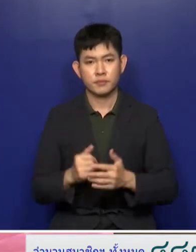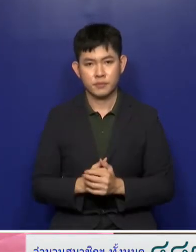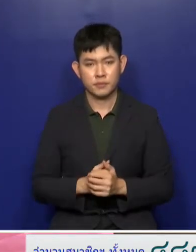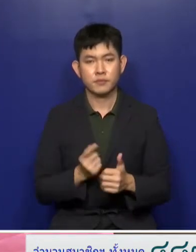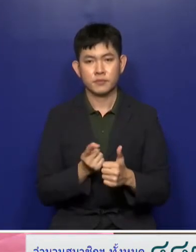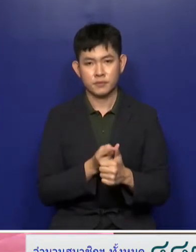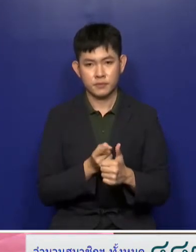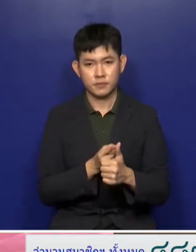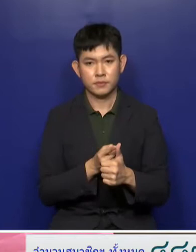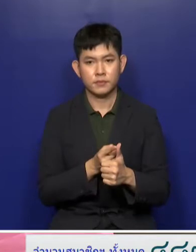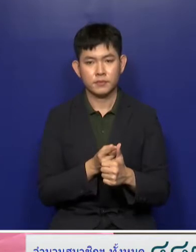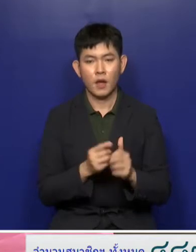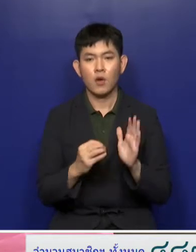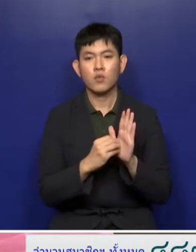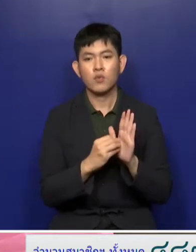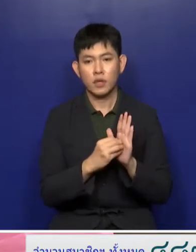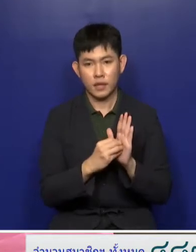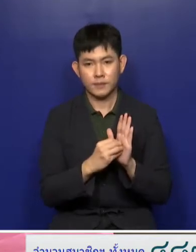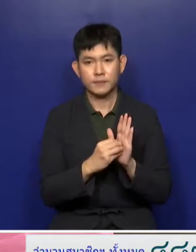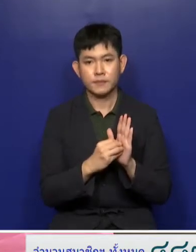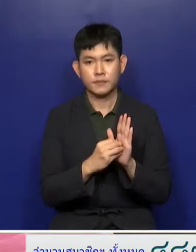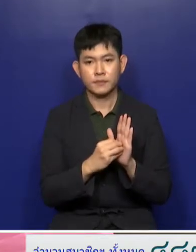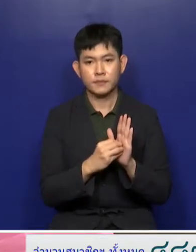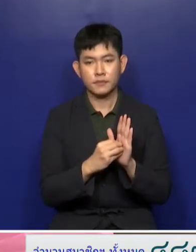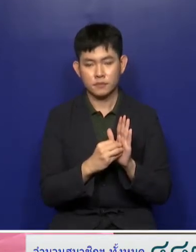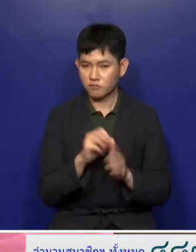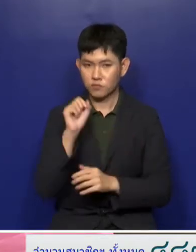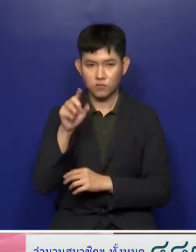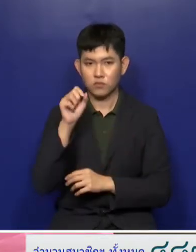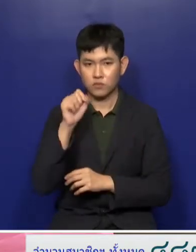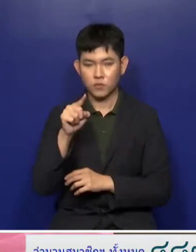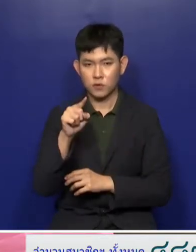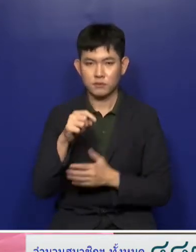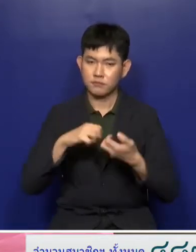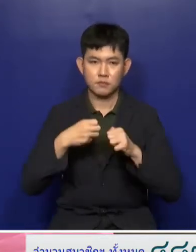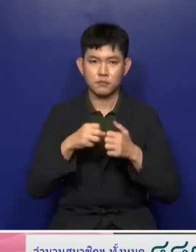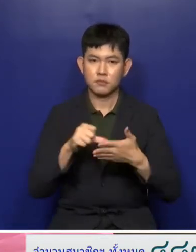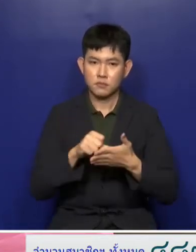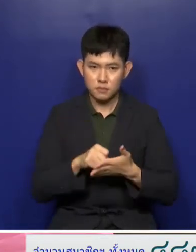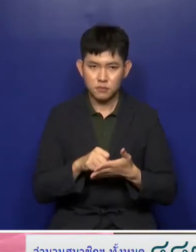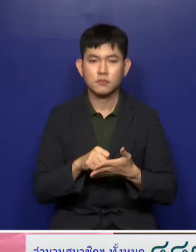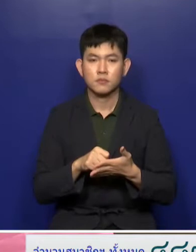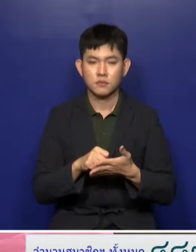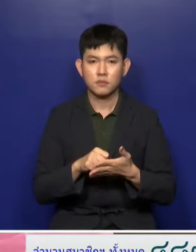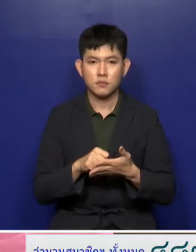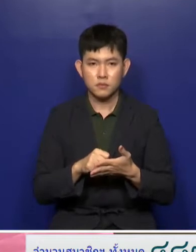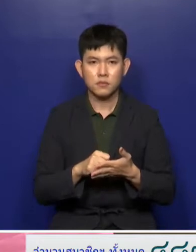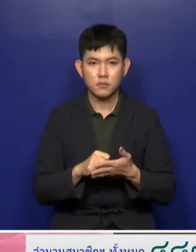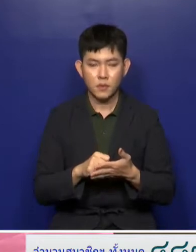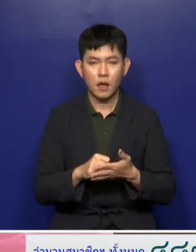ที่ 1นะครับขอให้กรุงเทพฯนครได้เร่งรัดในการที่จะได้แก้ไขปัญหาผิวจราจร